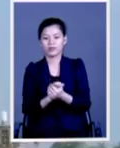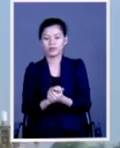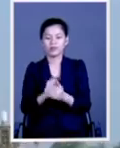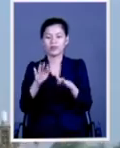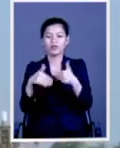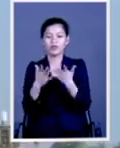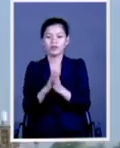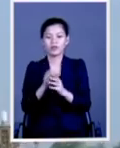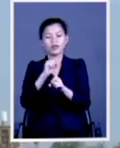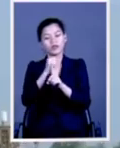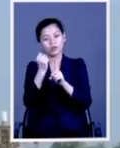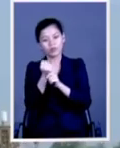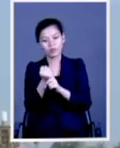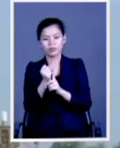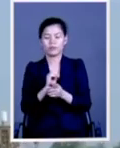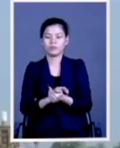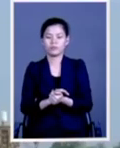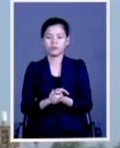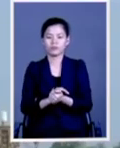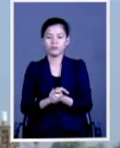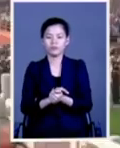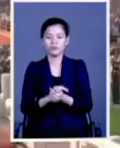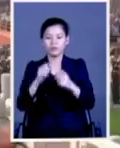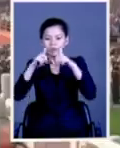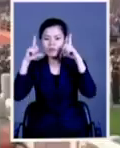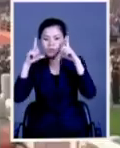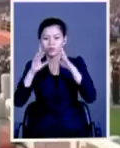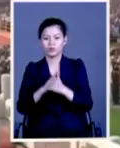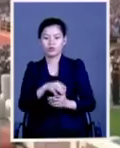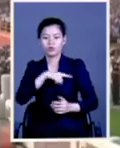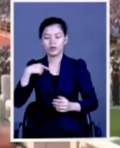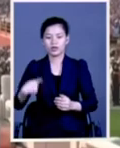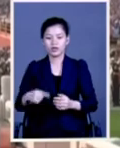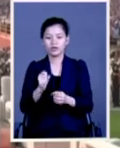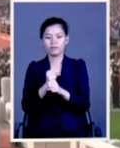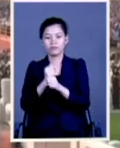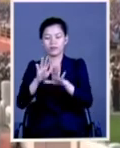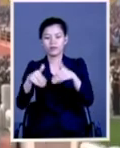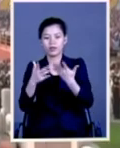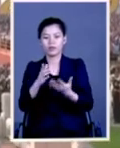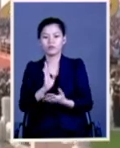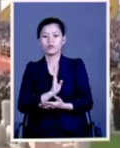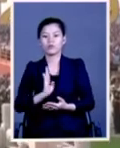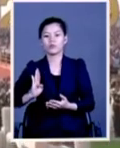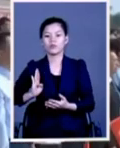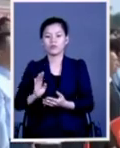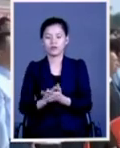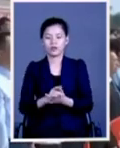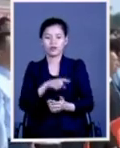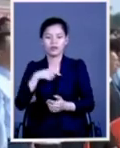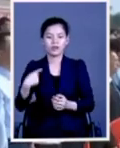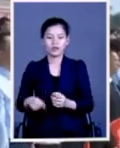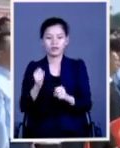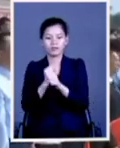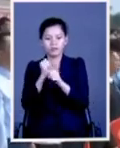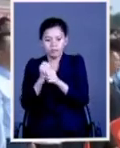สังคมนิยมอยู่สาธารณรัฐประชาชนจีนเฮ็ดให้บทบาทการนำพาของพรรคคอมมิวนิสต์จีนสืบต่อมีความหนักแ